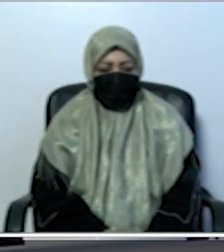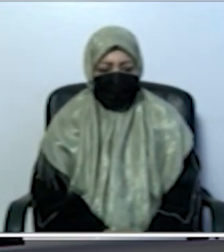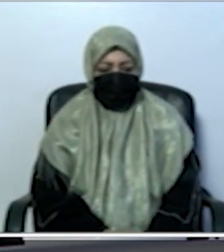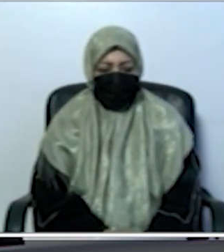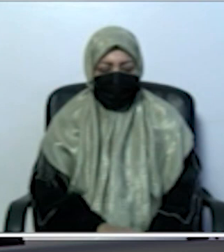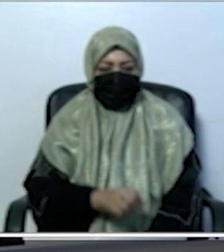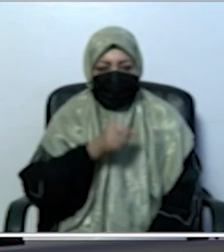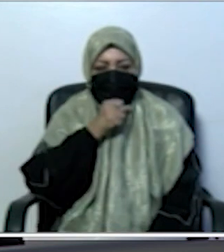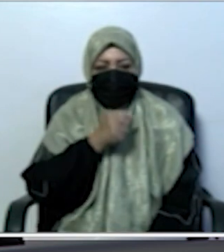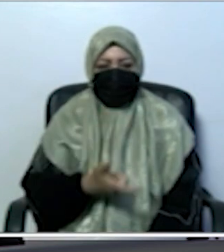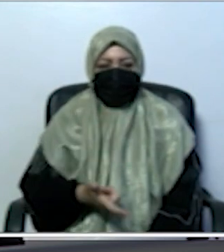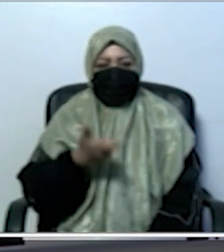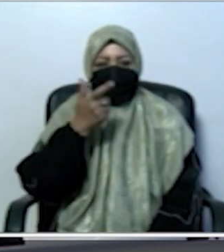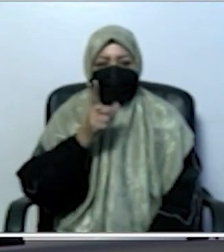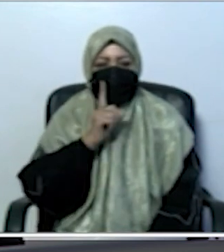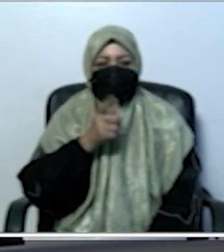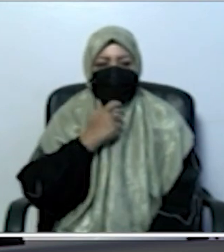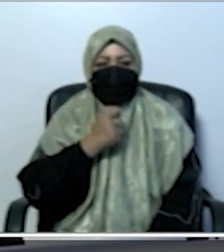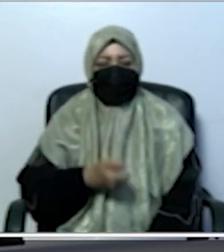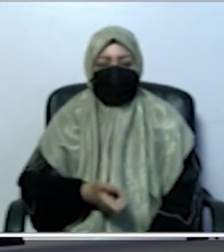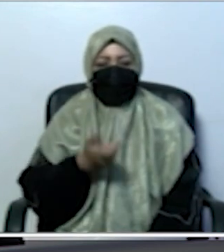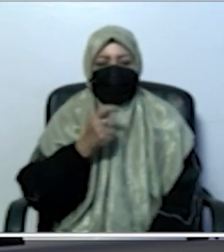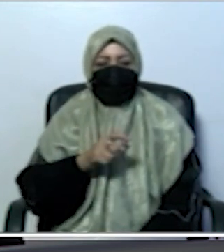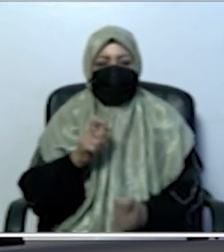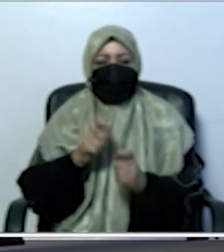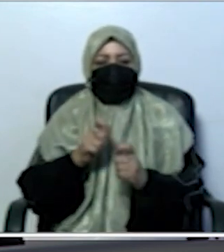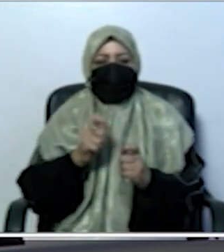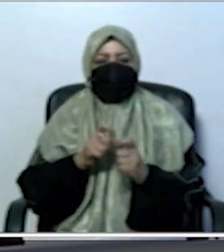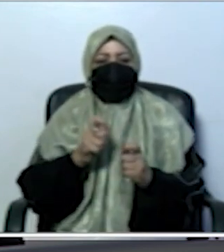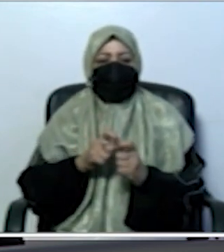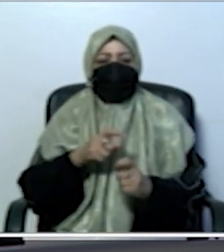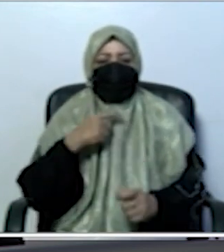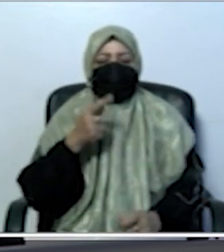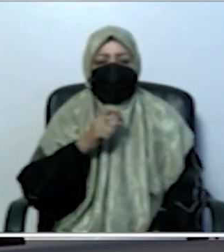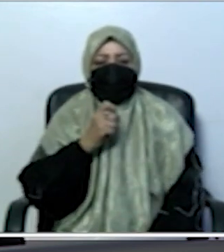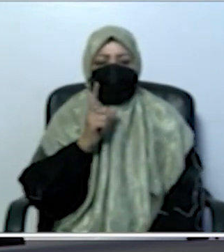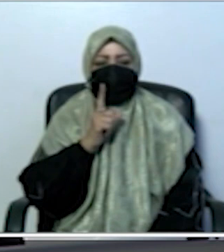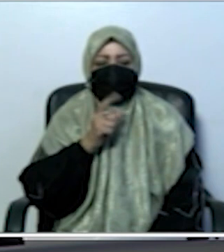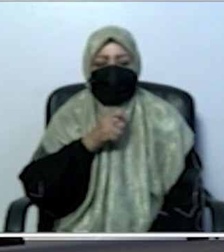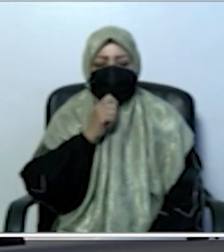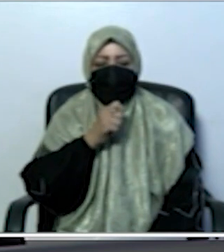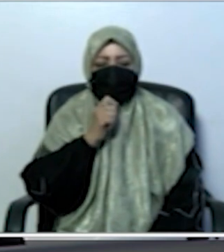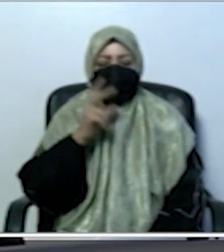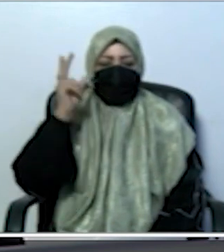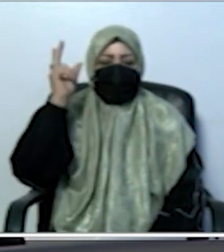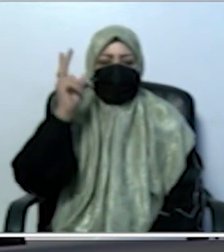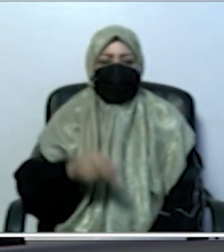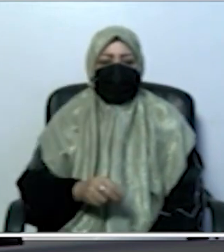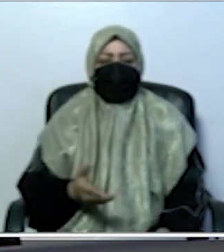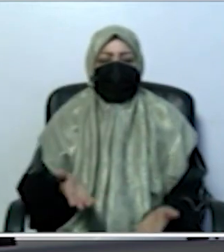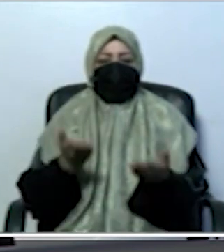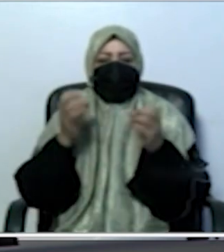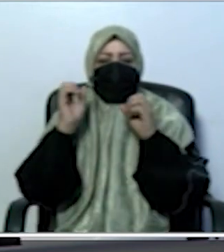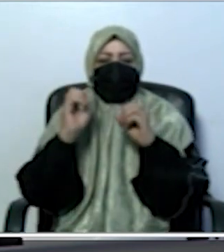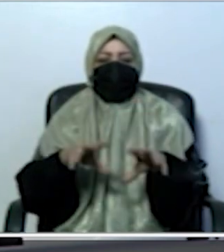نبيك تنصحها تدعي على ليبيا، هي عزوز كبيرة شيخ الله يا ربي يهديها، تدعي على ليبيا بالدمار. نعم. يجعلها ما تراش